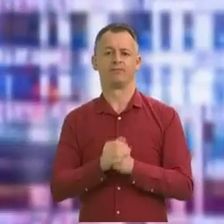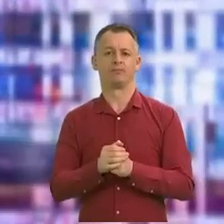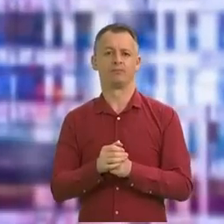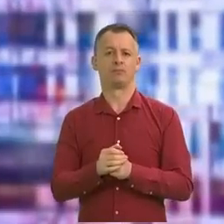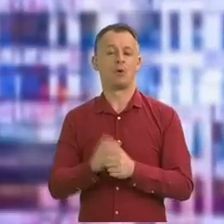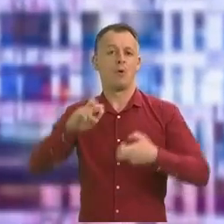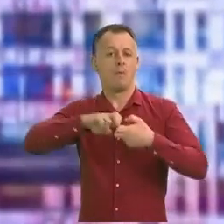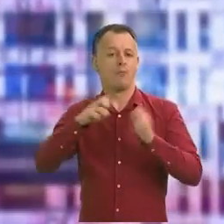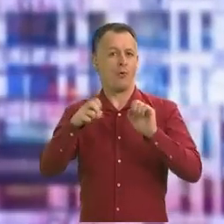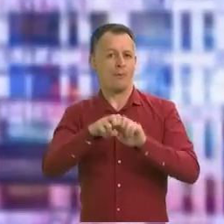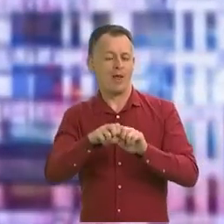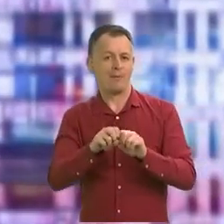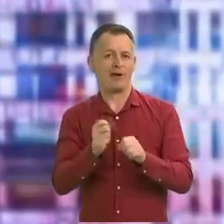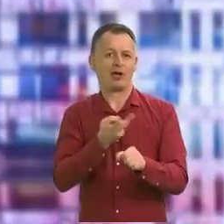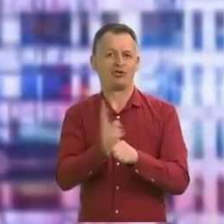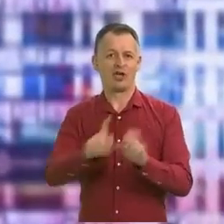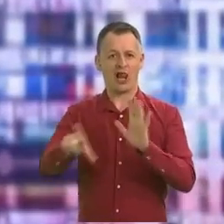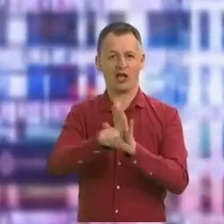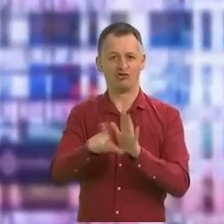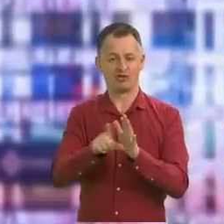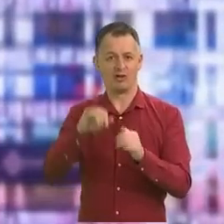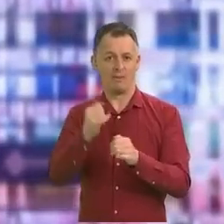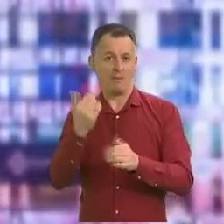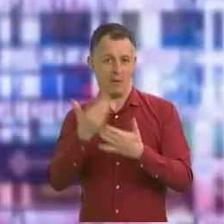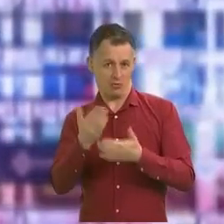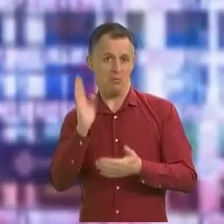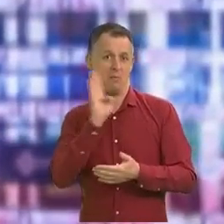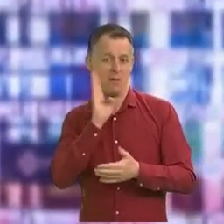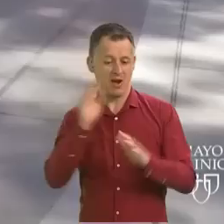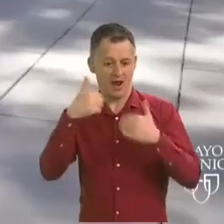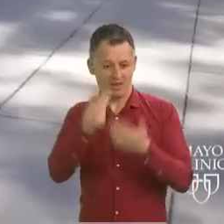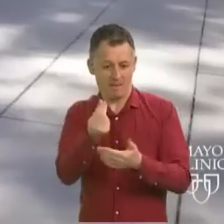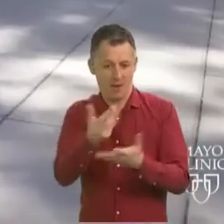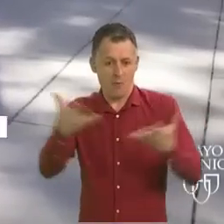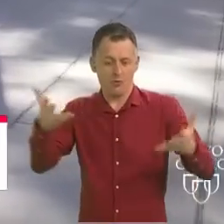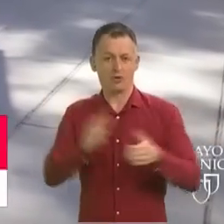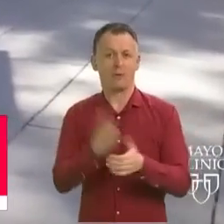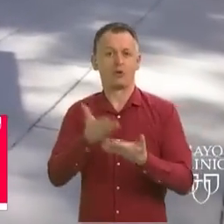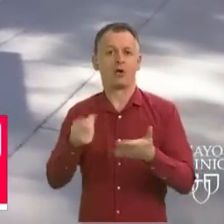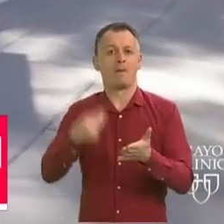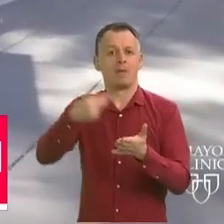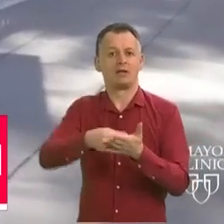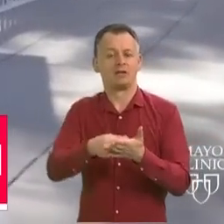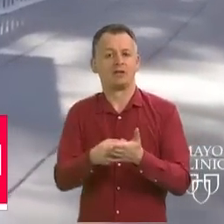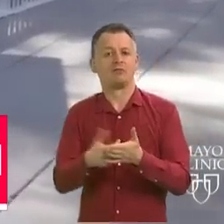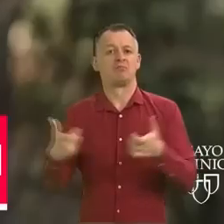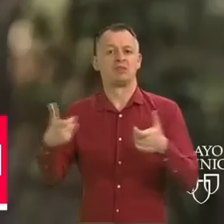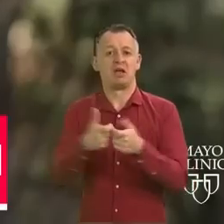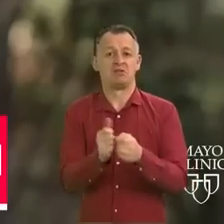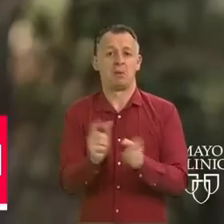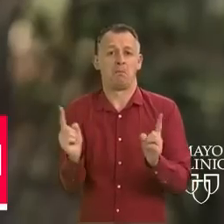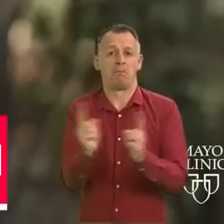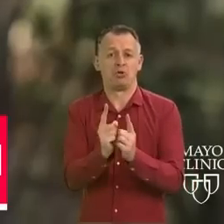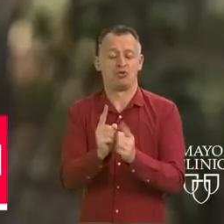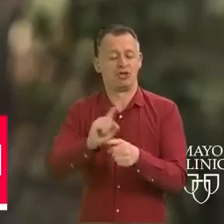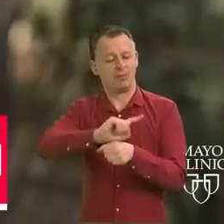Un viciu legislativ le-a adus multor mame sume imense de la stat în conturi pentru care au plătit contribuții modice. Despre ce este vorba, vă